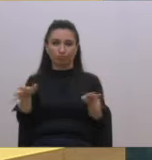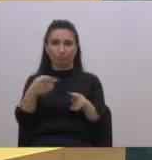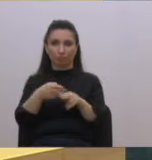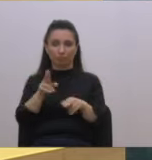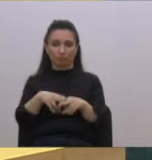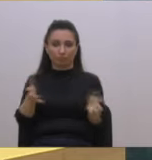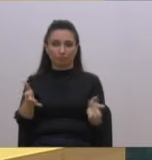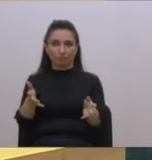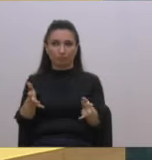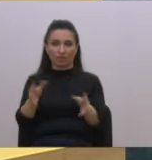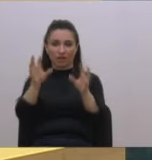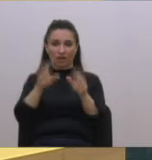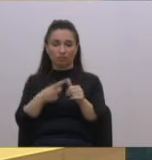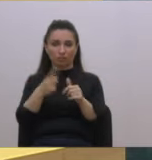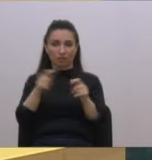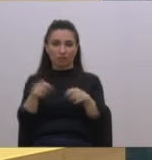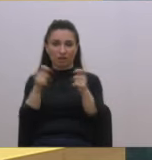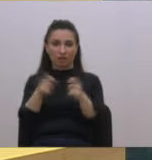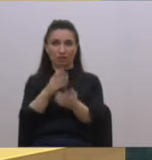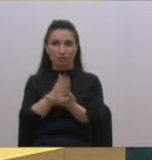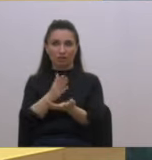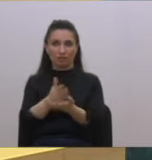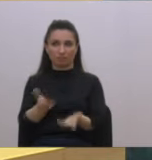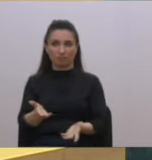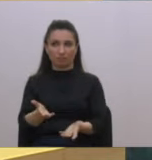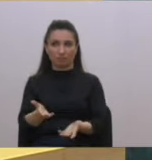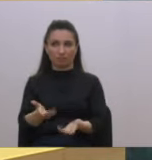კანონ გაიწვიეთ, კანონ დარღვევით. სამშაბათამდე ის კი